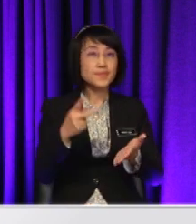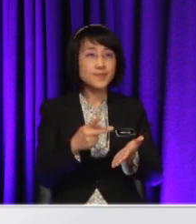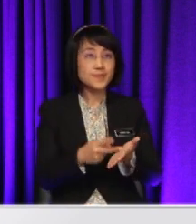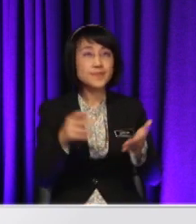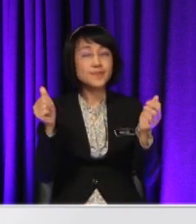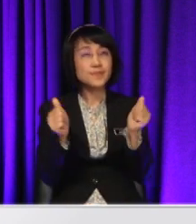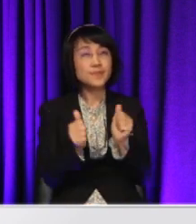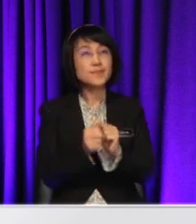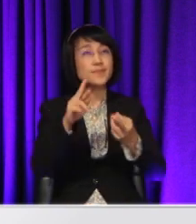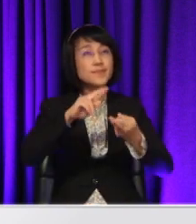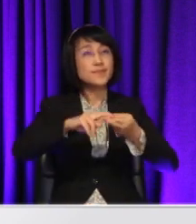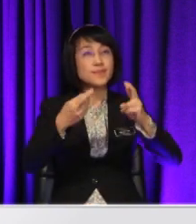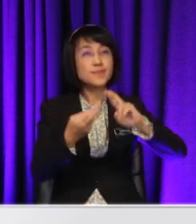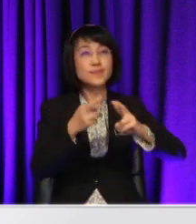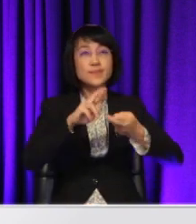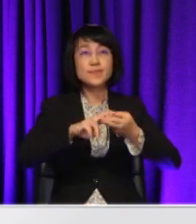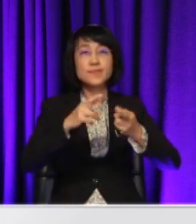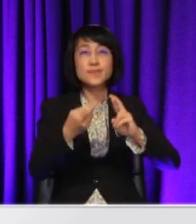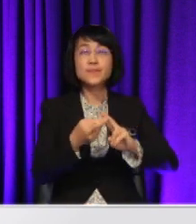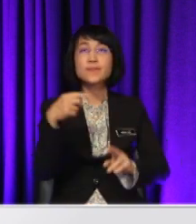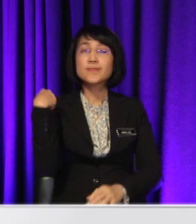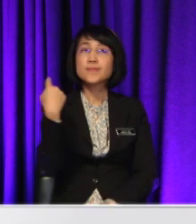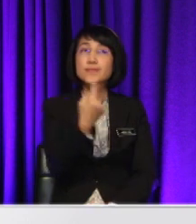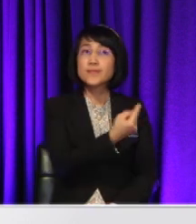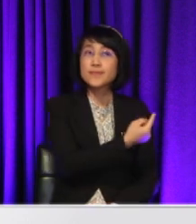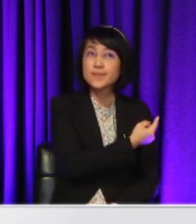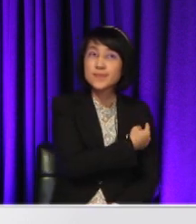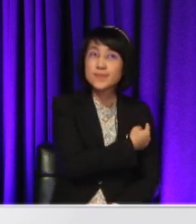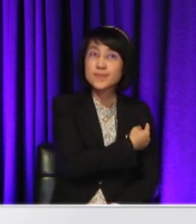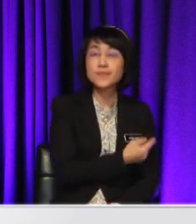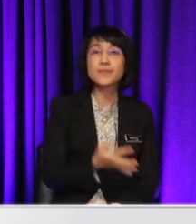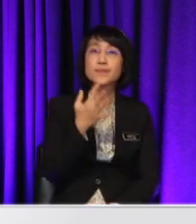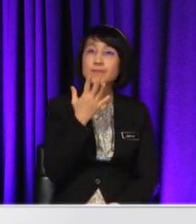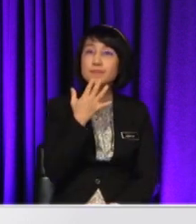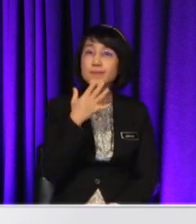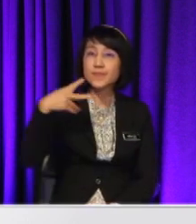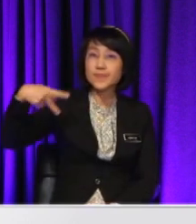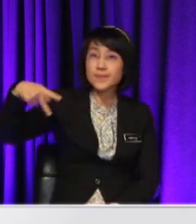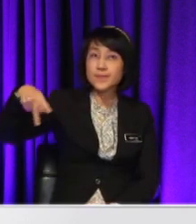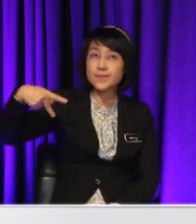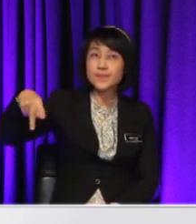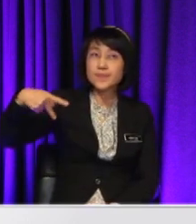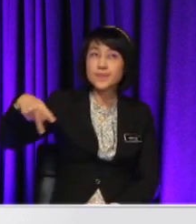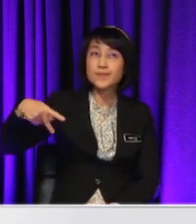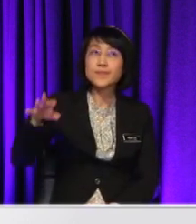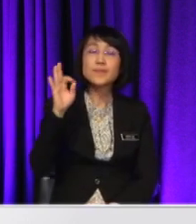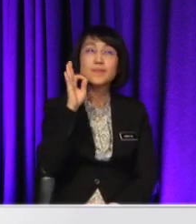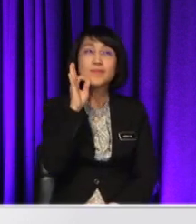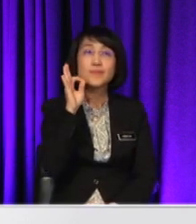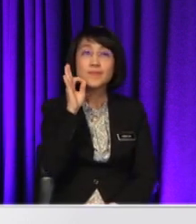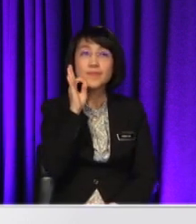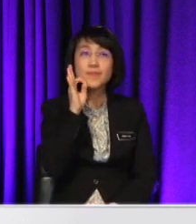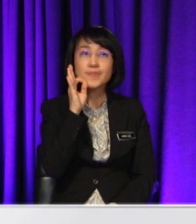kita yaitu di sebelah yang berbaju pepel deh itu Fazira saya panggil